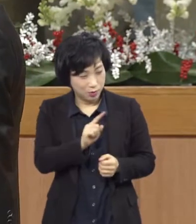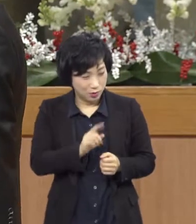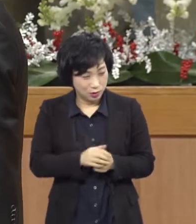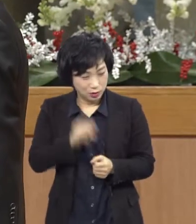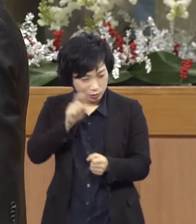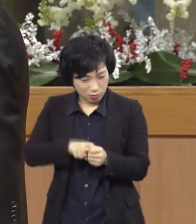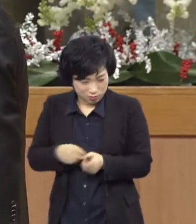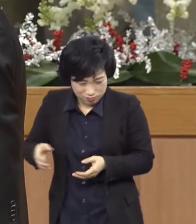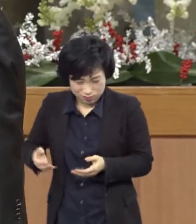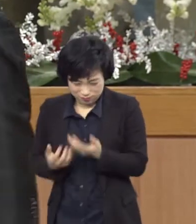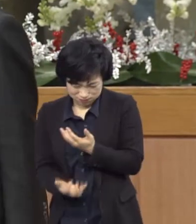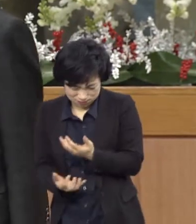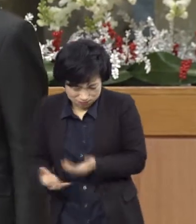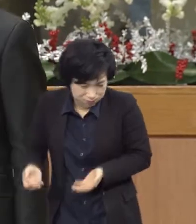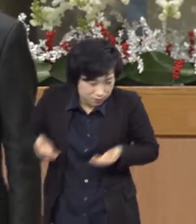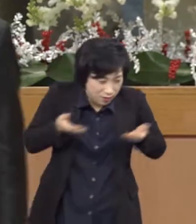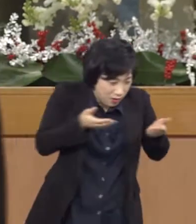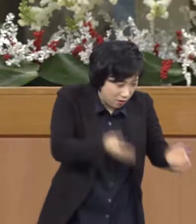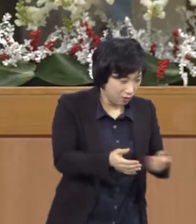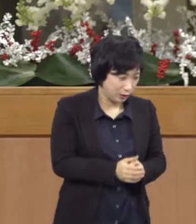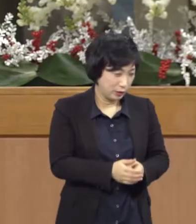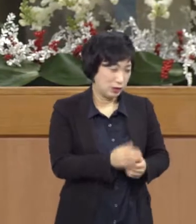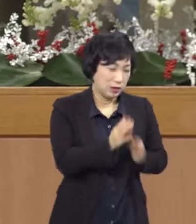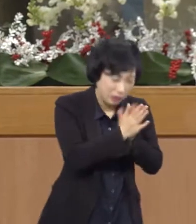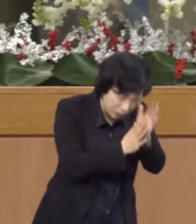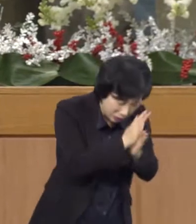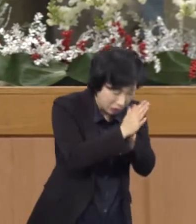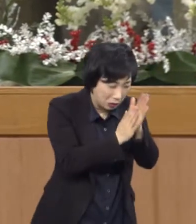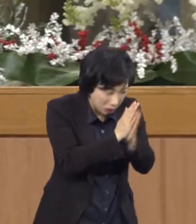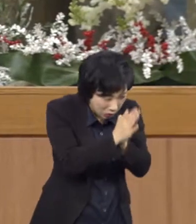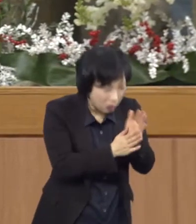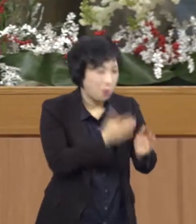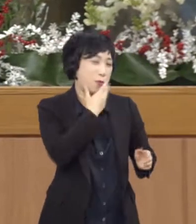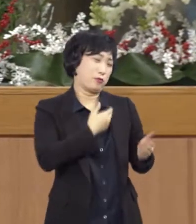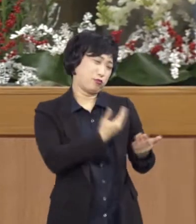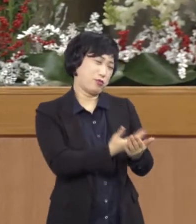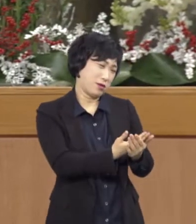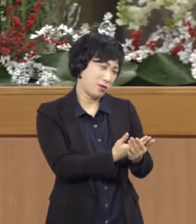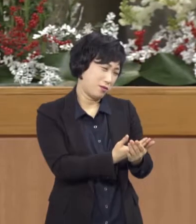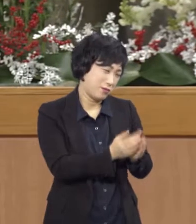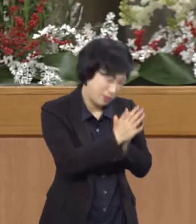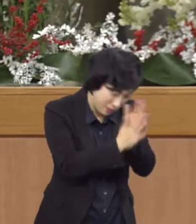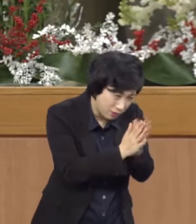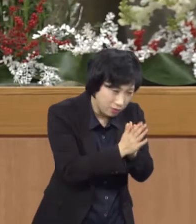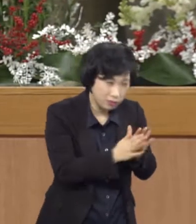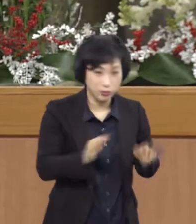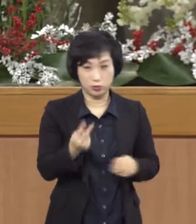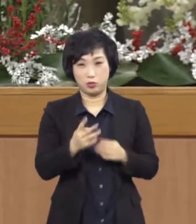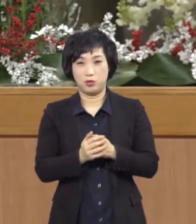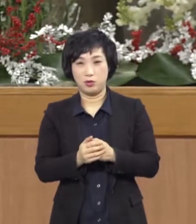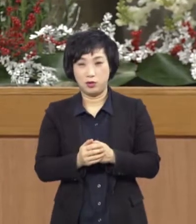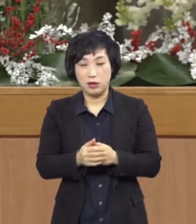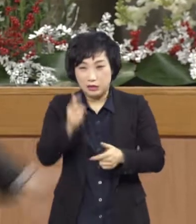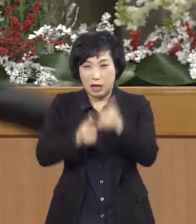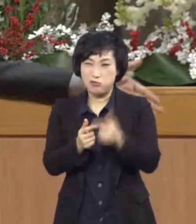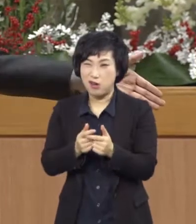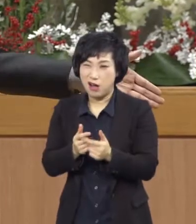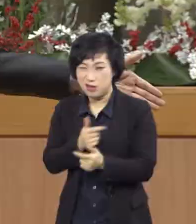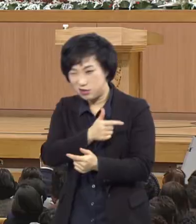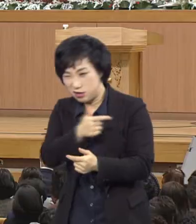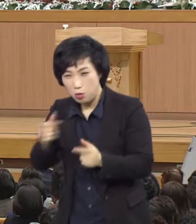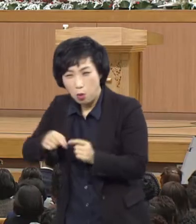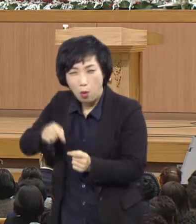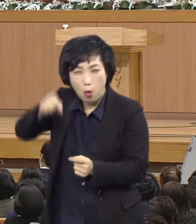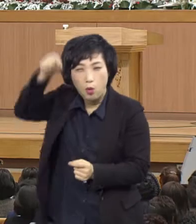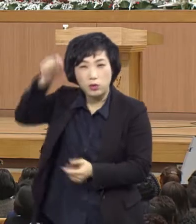돌멩이요 오래된 누구라만 있어도 나보다 네가 오래 살아서 나의 구세주 아니냐 구세주요 떡 쪄놓고